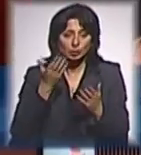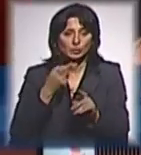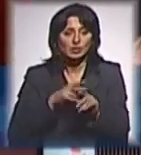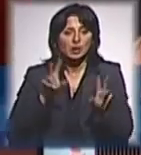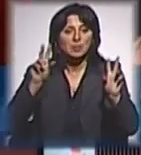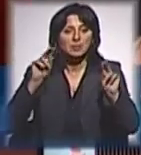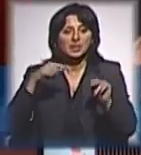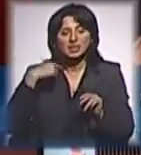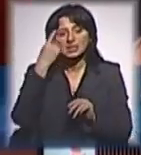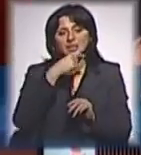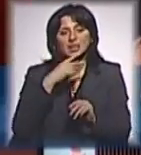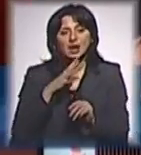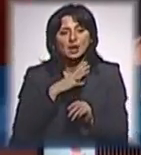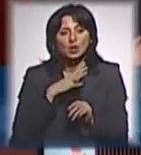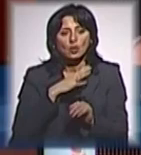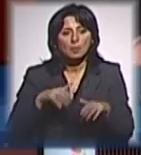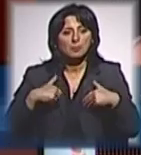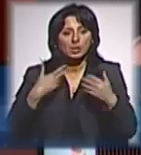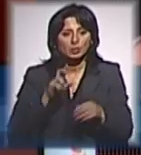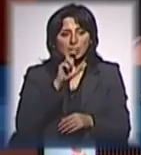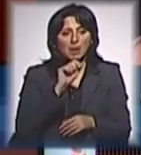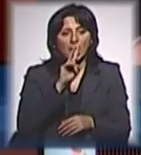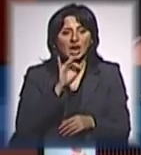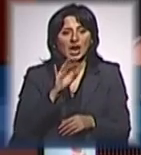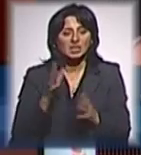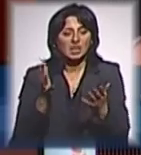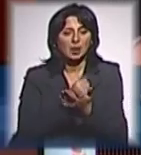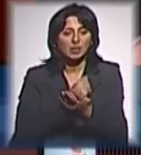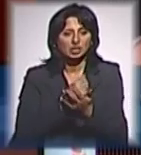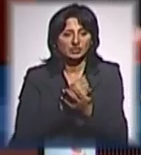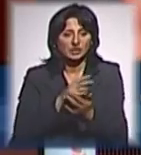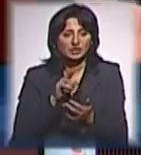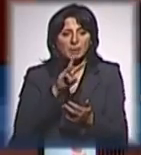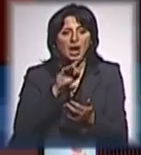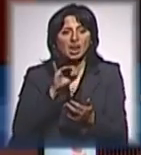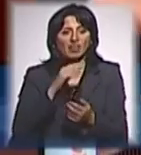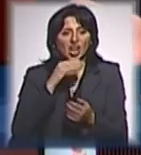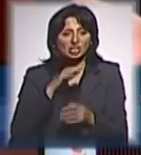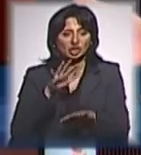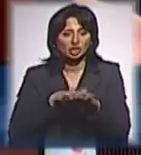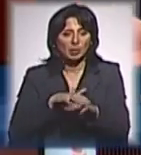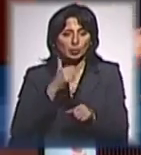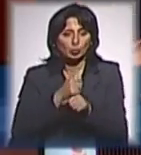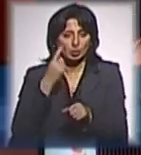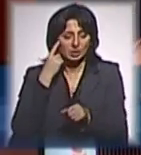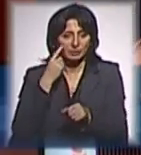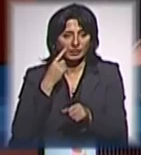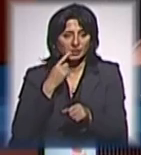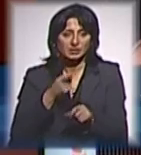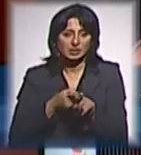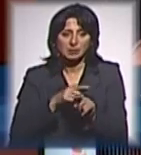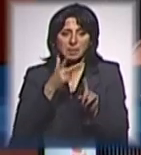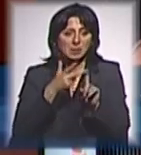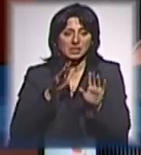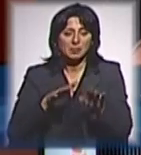ისეთი ბედნიერი სახით ესე იგი მიულოცა ბაქრაძემ არჩევნებში გამარჯვებას მარგველაშვილს რომ მე მისი შტაბის უფროსი მეგონა. და სხვა შორის არც